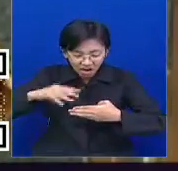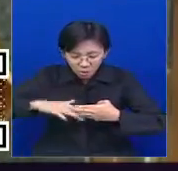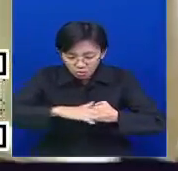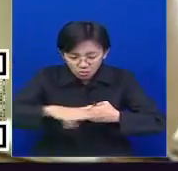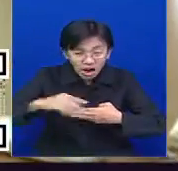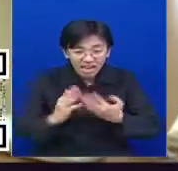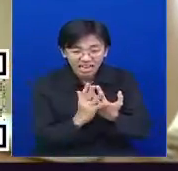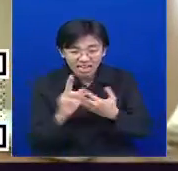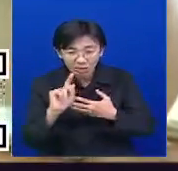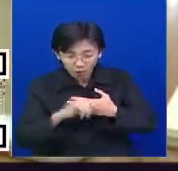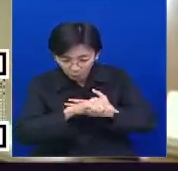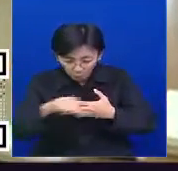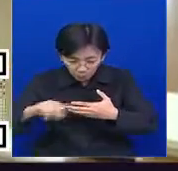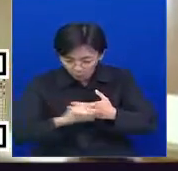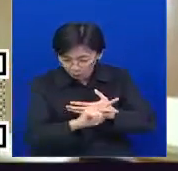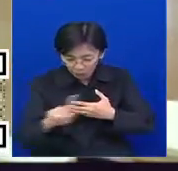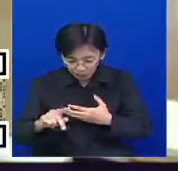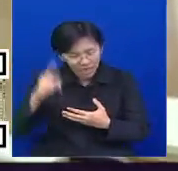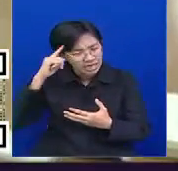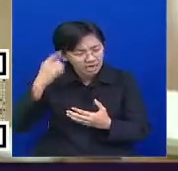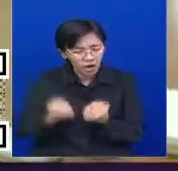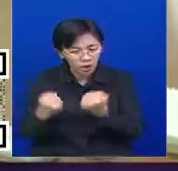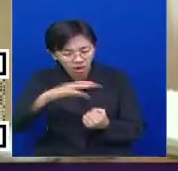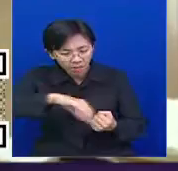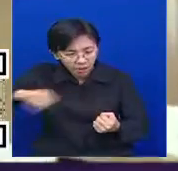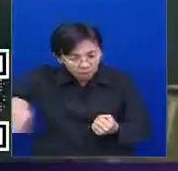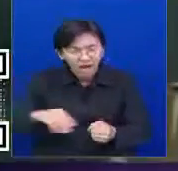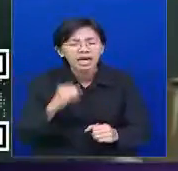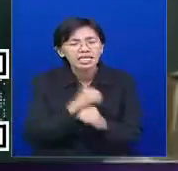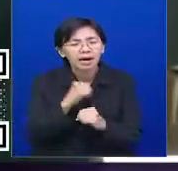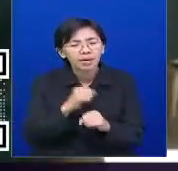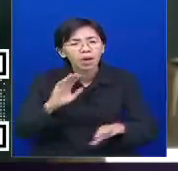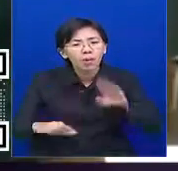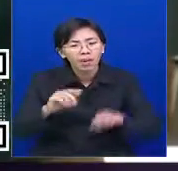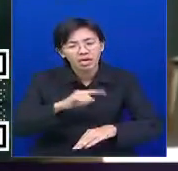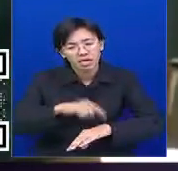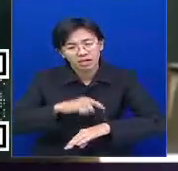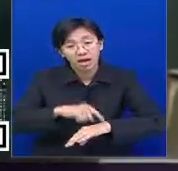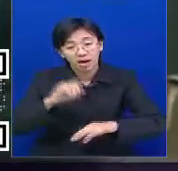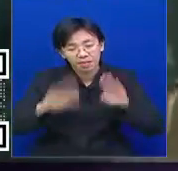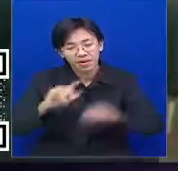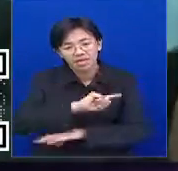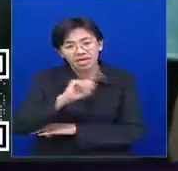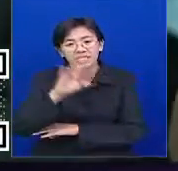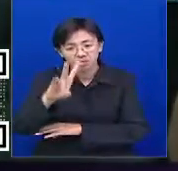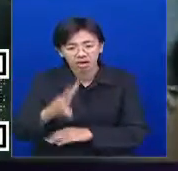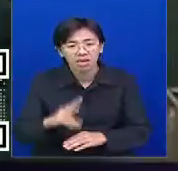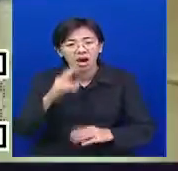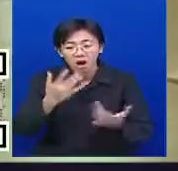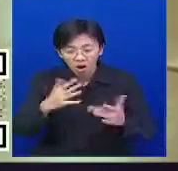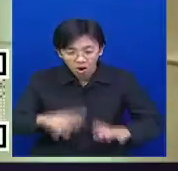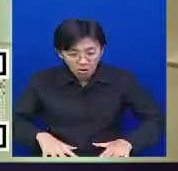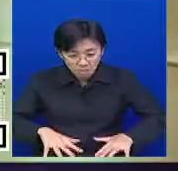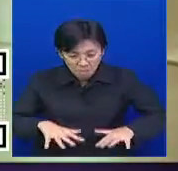โดยที่ประชุมได้หารือถึงการขนย้ายและการกำจัดจะต้องใช้เวลา7วันก่อนปริมาณน้ำจะเพิ่มขึ้นมากกว่านี้